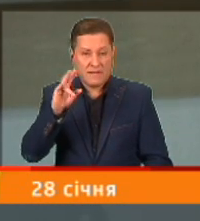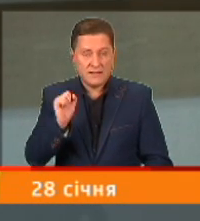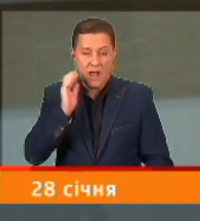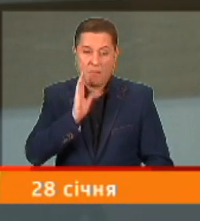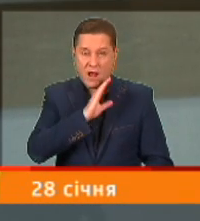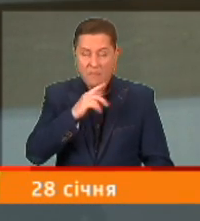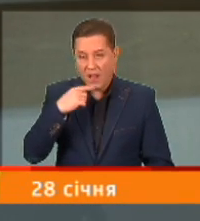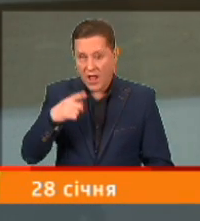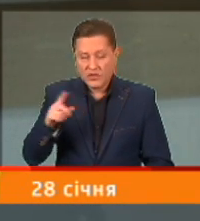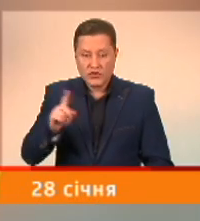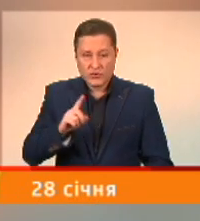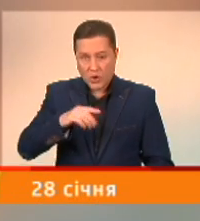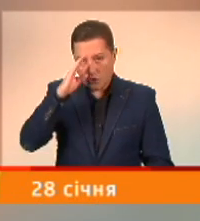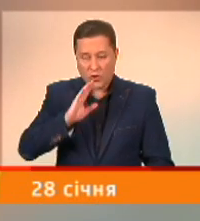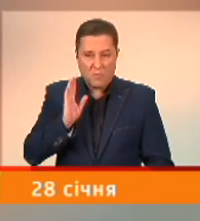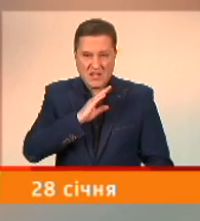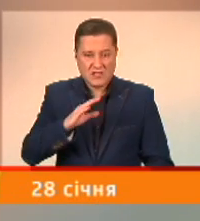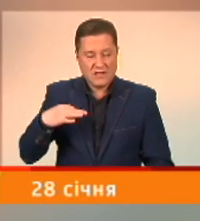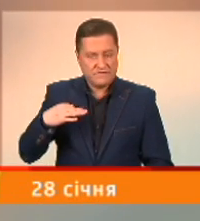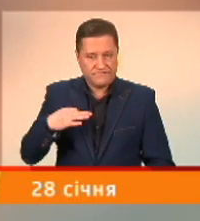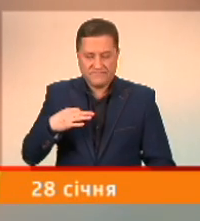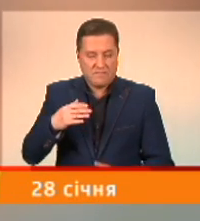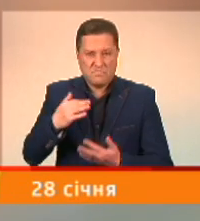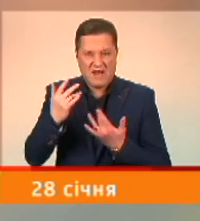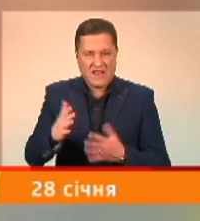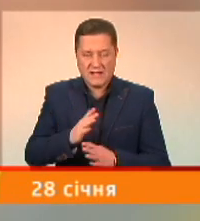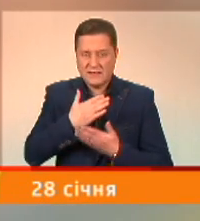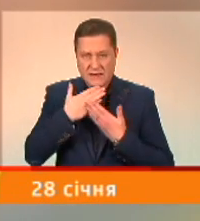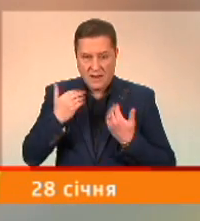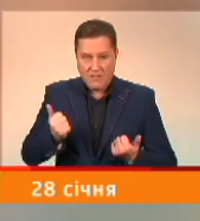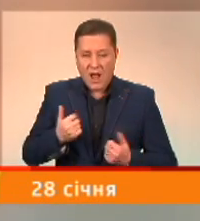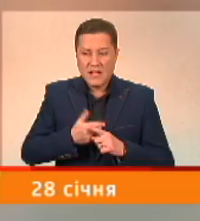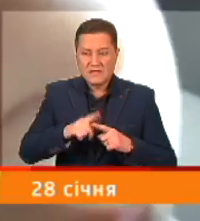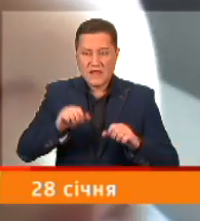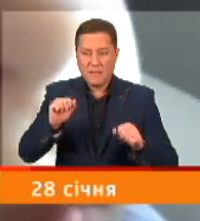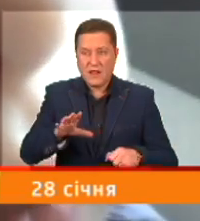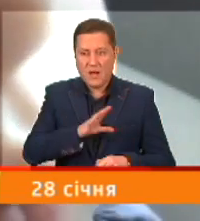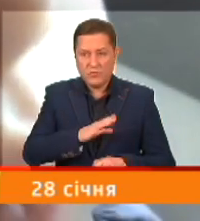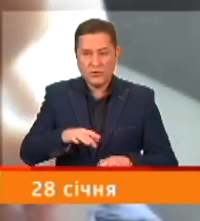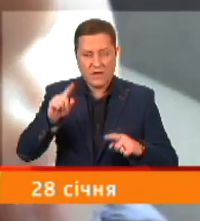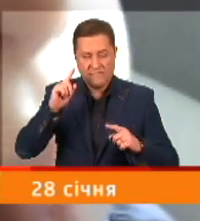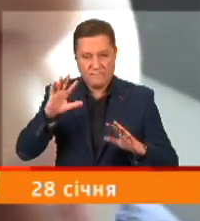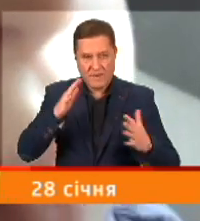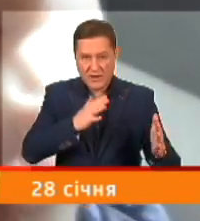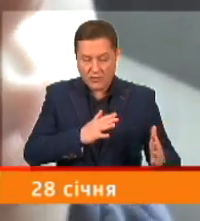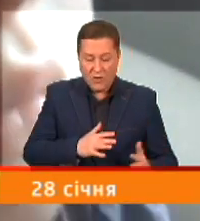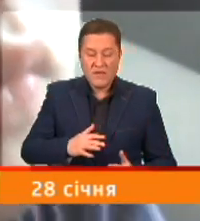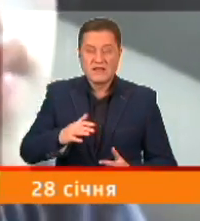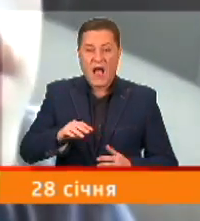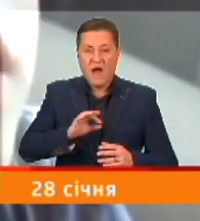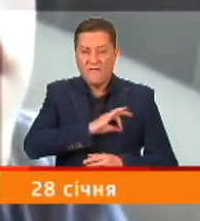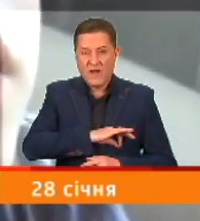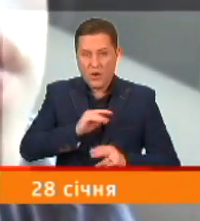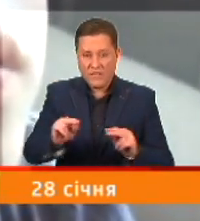батьків дівчинки, яка штрикнула олівцем її доньку, претензій немає. Це могла бути звичайна випадковість. А от виховательці, яка спочатку